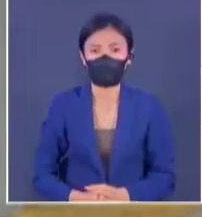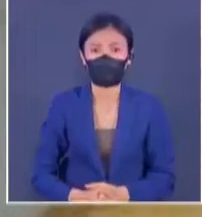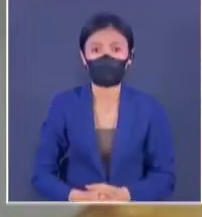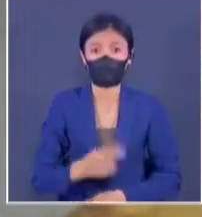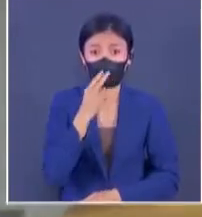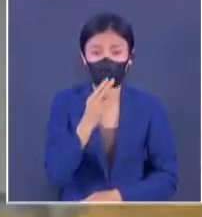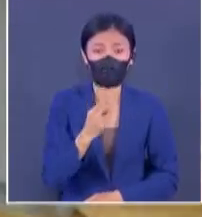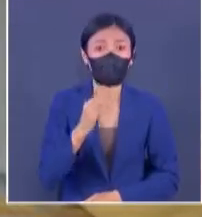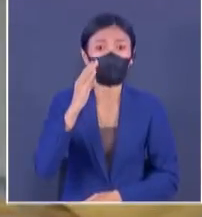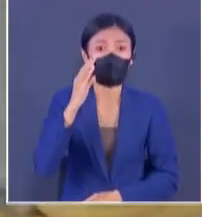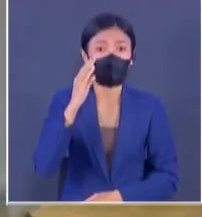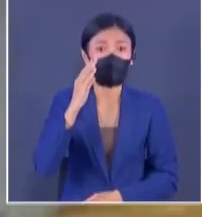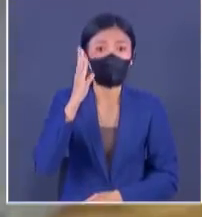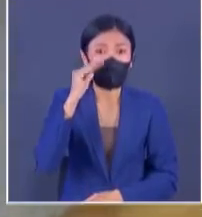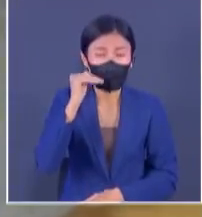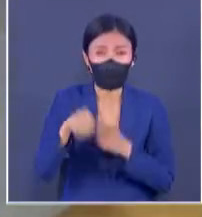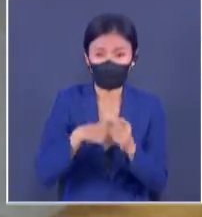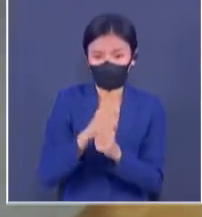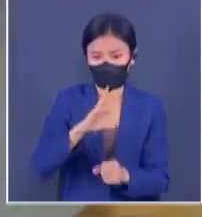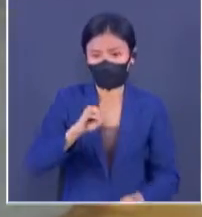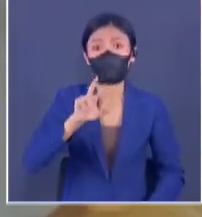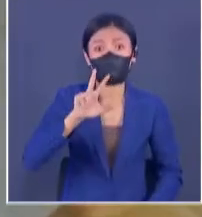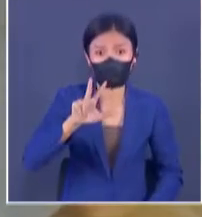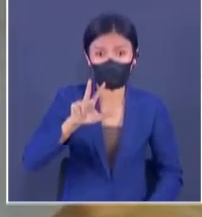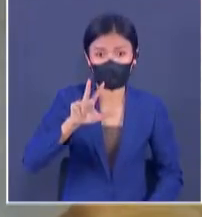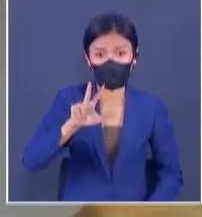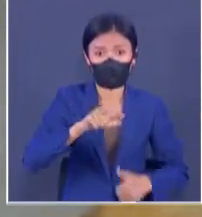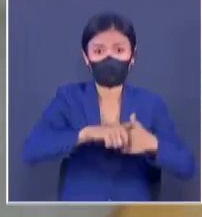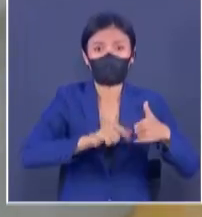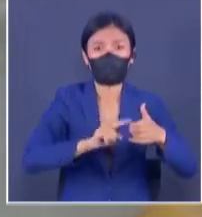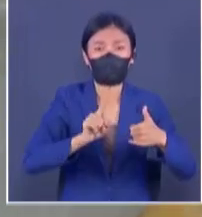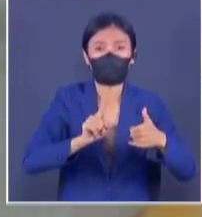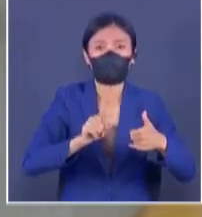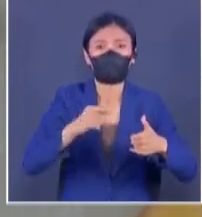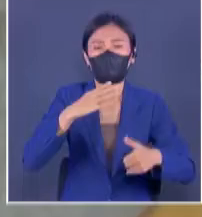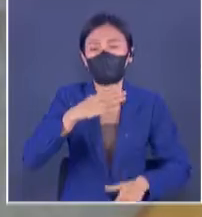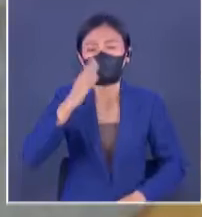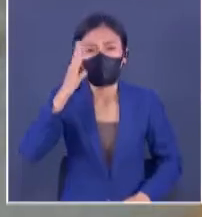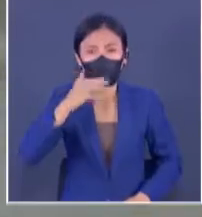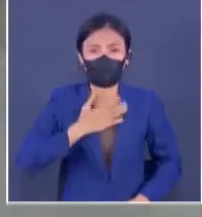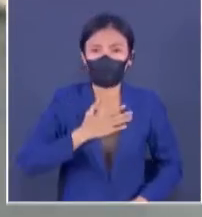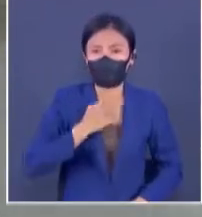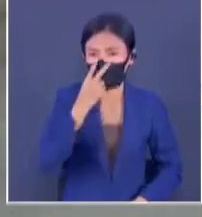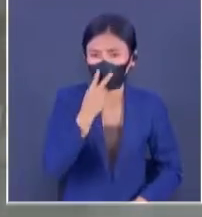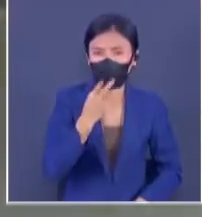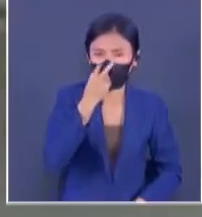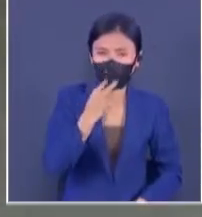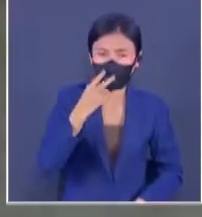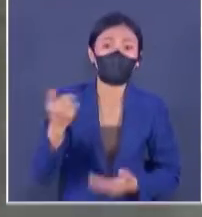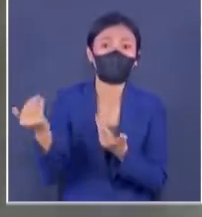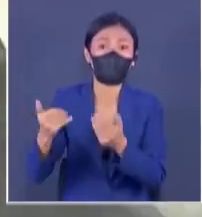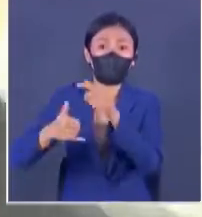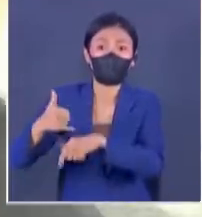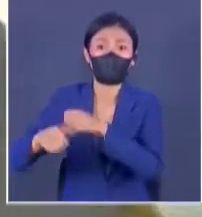นี่คือนายบุญเที่ยงศรีวิชาอายุ73ปีร้องไห้ออกมาด้วยความดีใจแล้วก็โผล่เข้ากอดนางกันนิกาศรีวิช